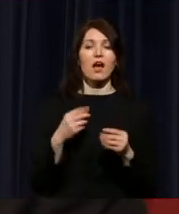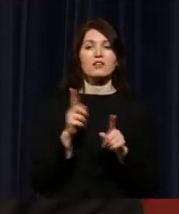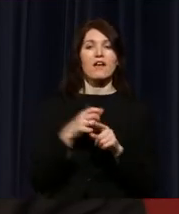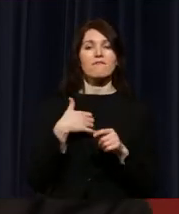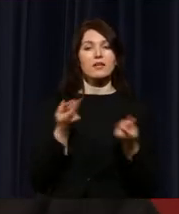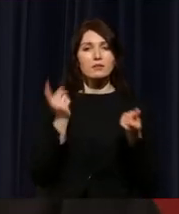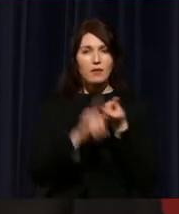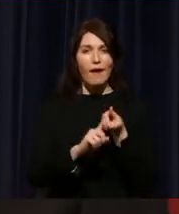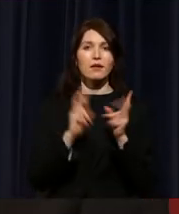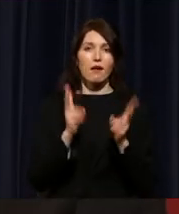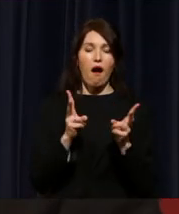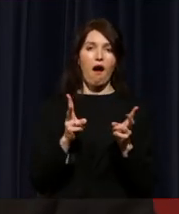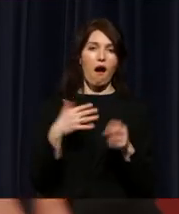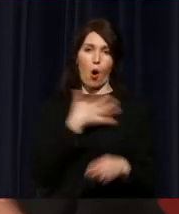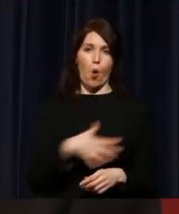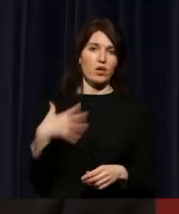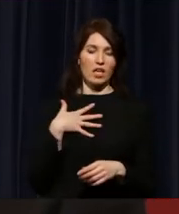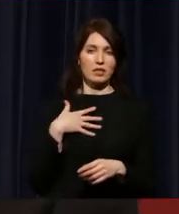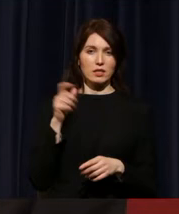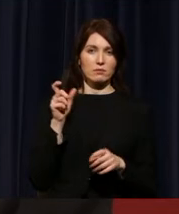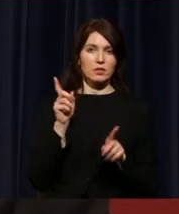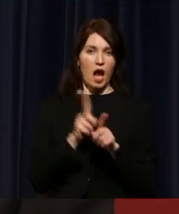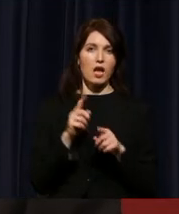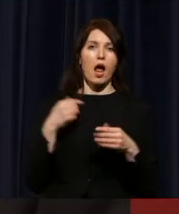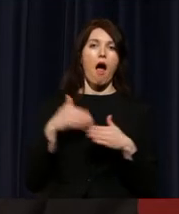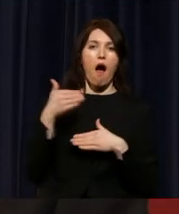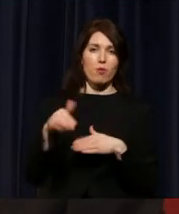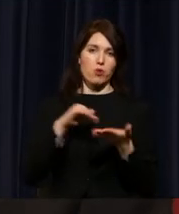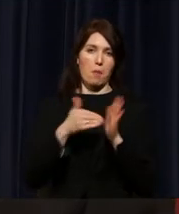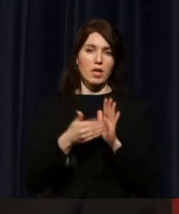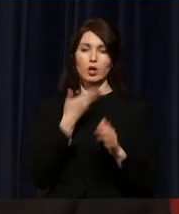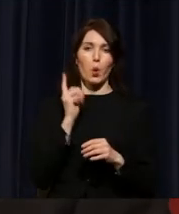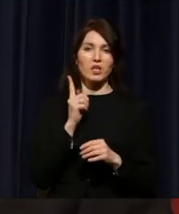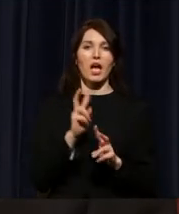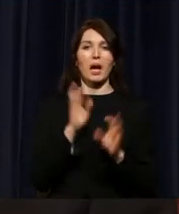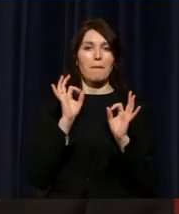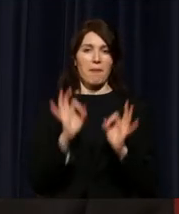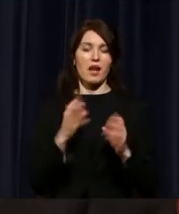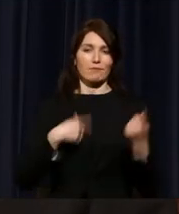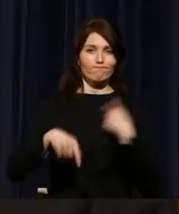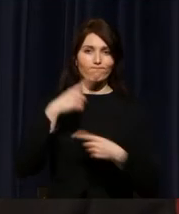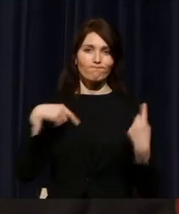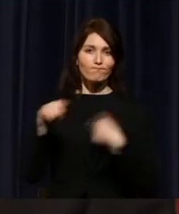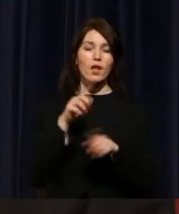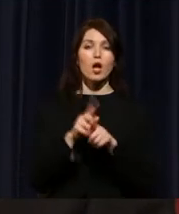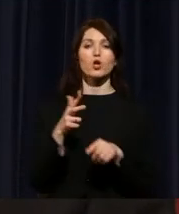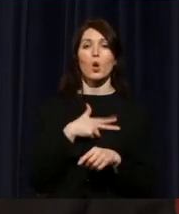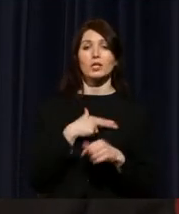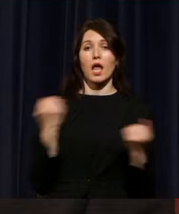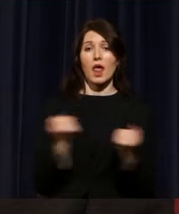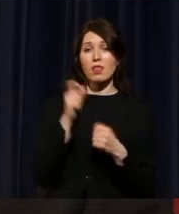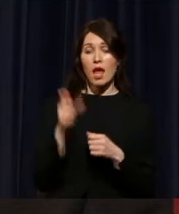kontekstu, kādā šis organisms funkcionē. Es domāju, arī ārējos apstākļus, ja ne tikai vai kas pareizi, tāpat arī sociālam darbiniekam tiek